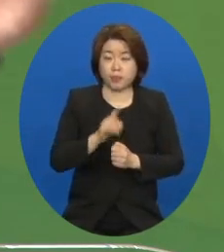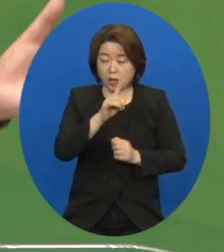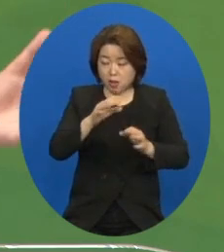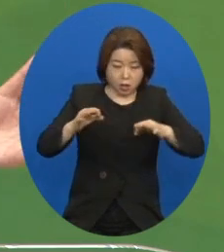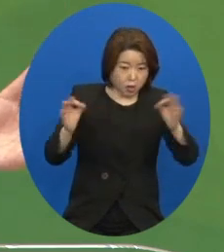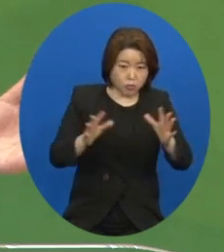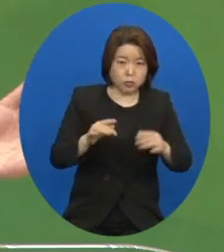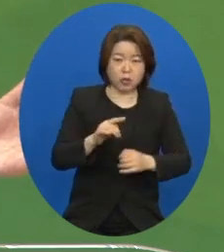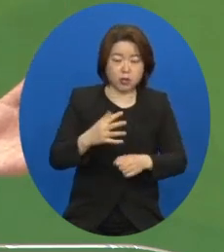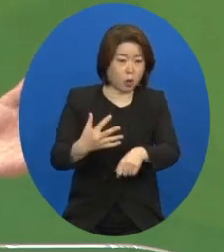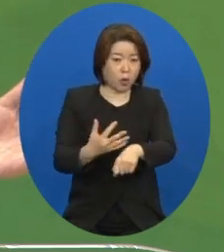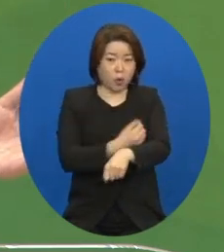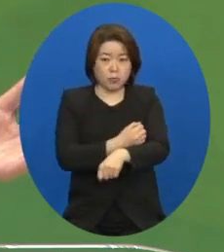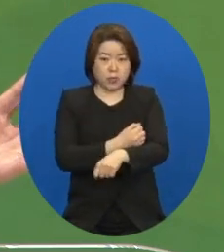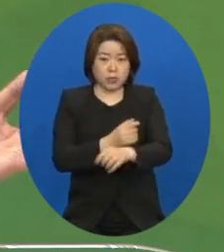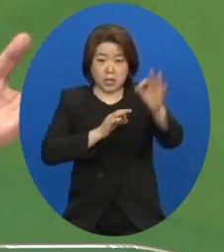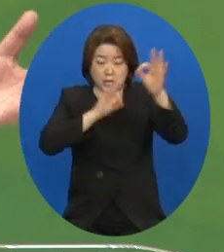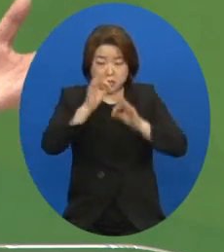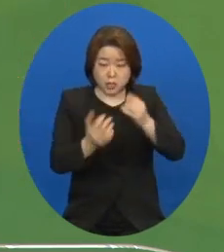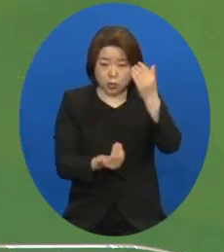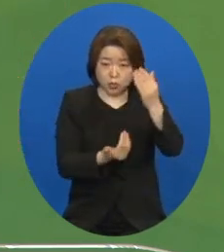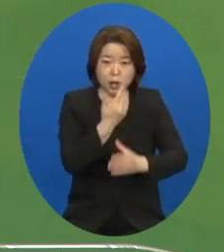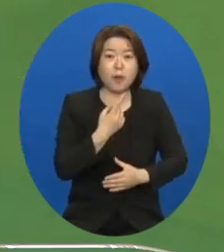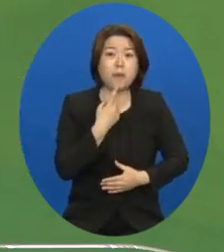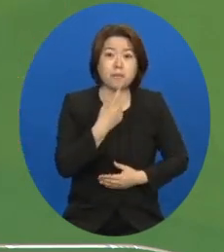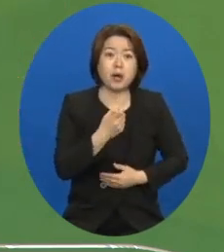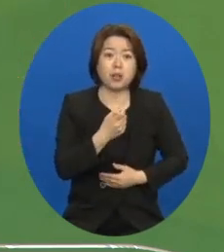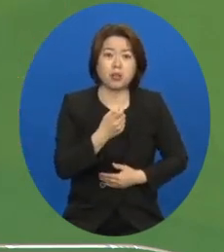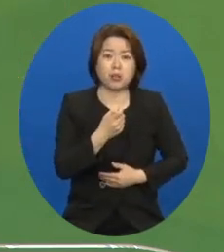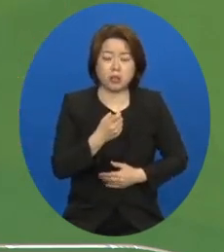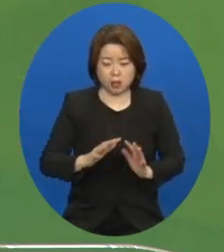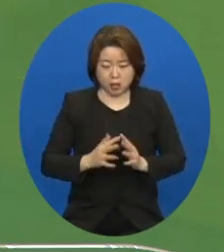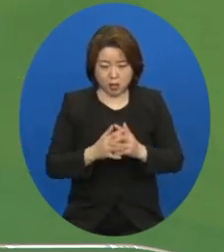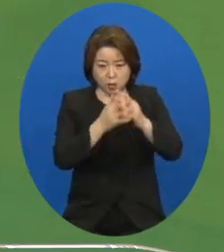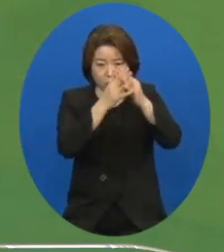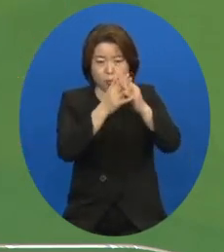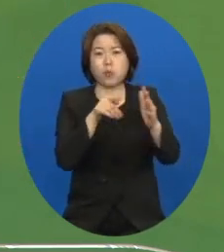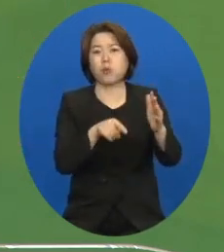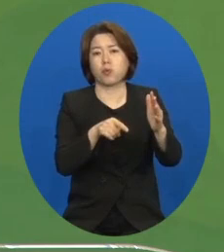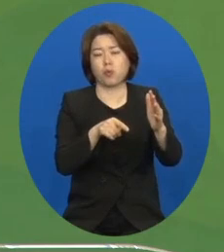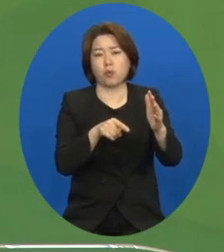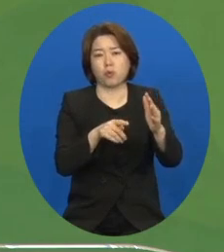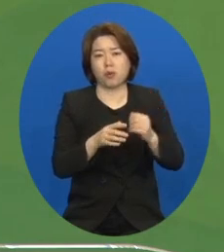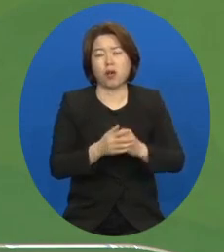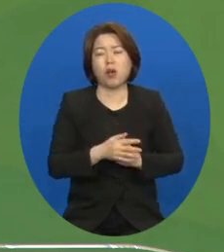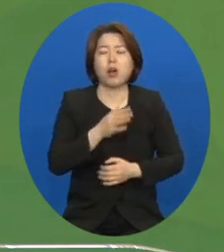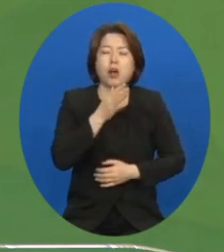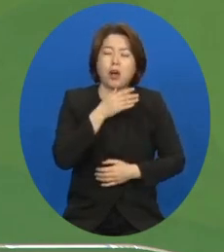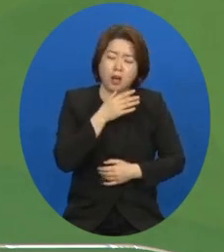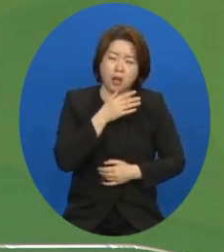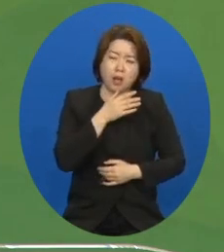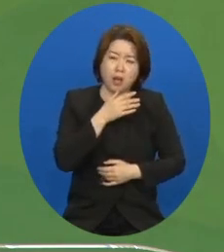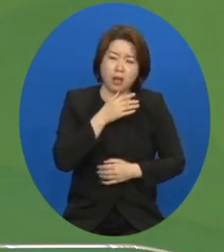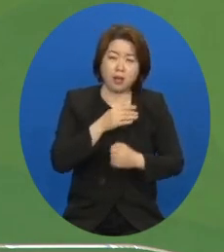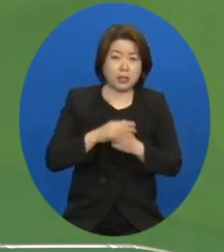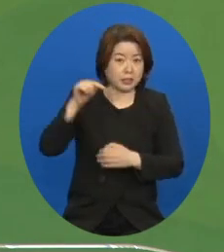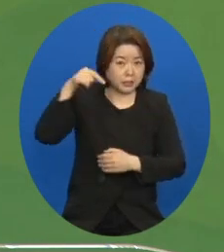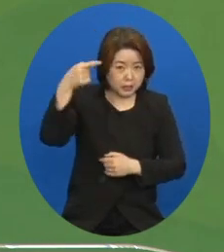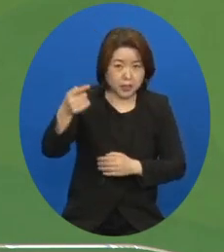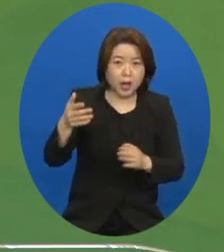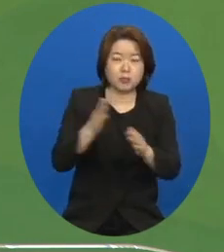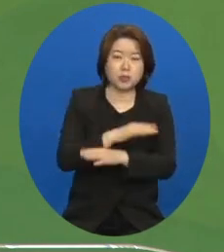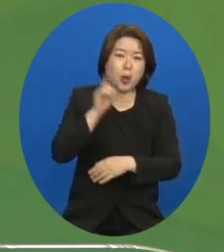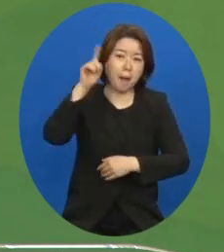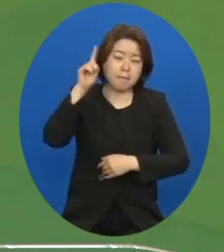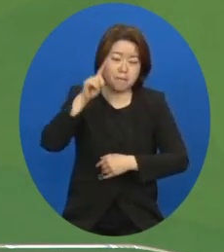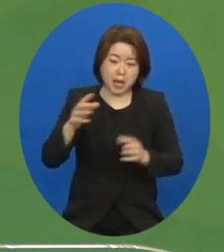한순간에 엄청난 사고가 날 수 있는 현장이 건축 현장이구나. 그리고 그 다음부터 매일